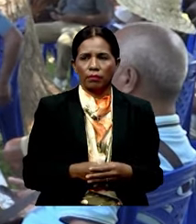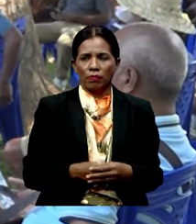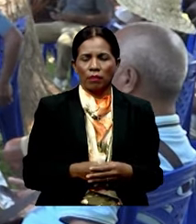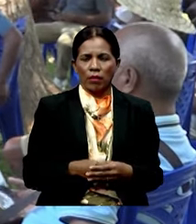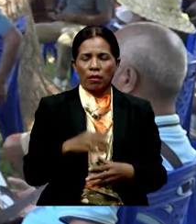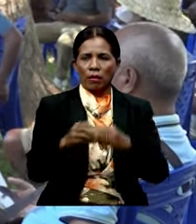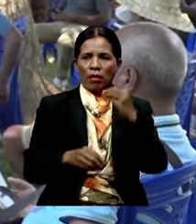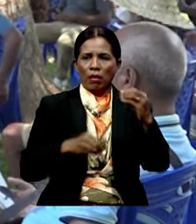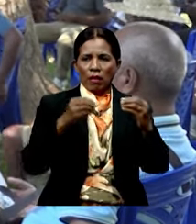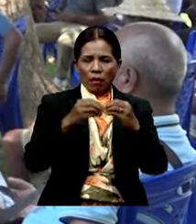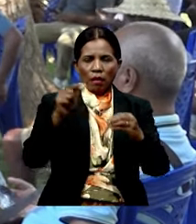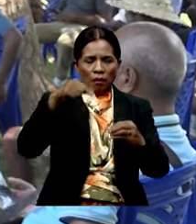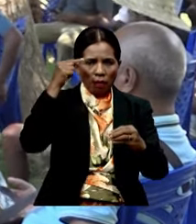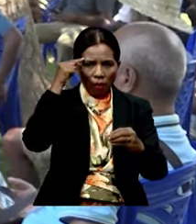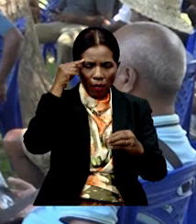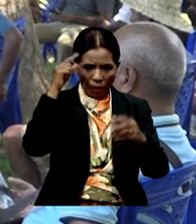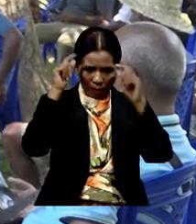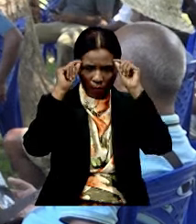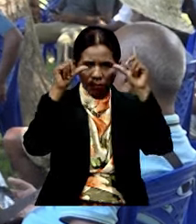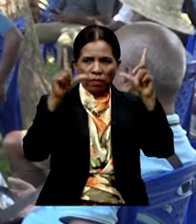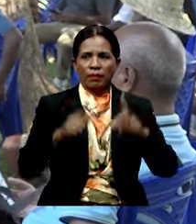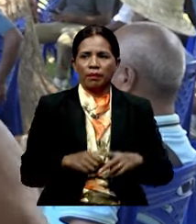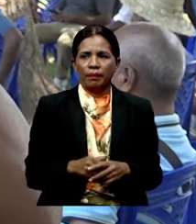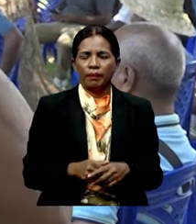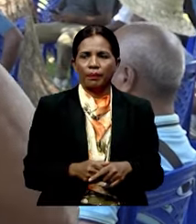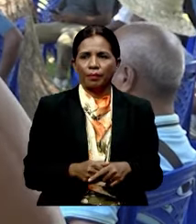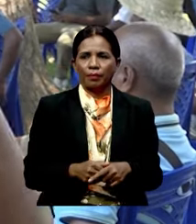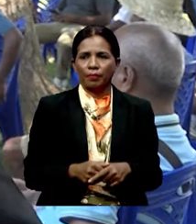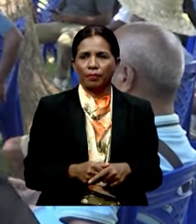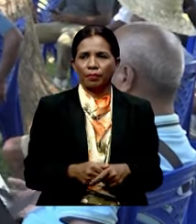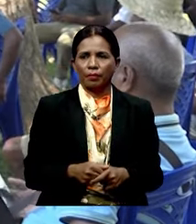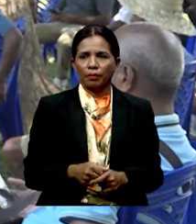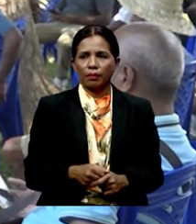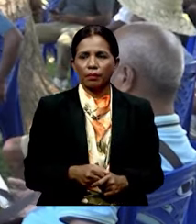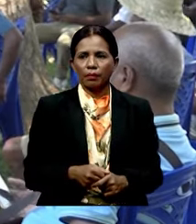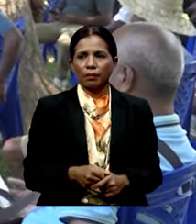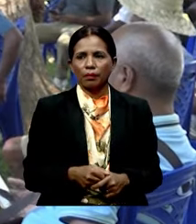Terutama pemerintah Timor Leste. Itu